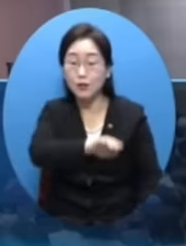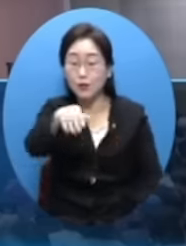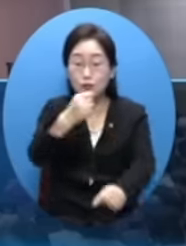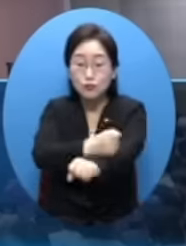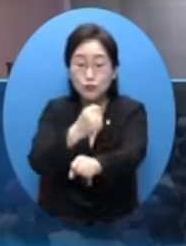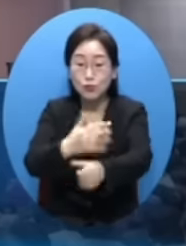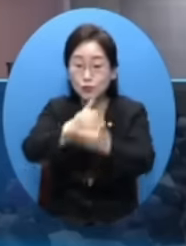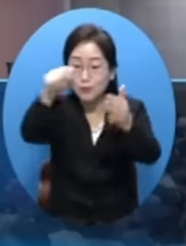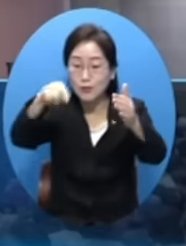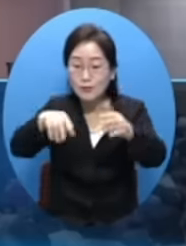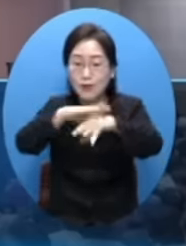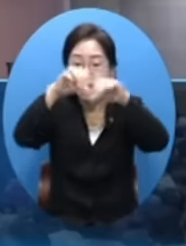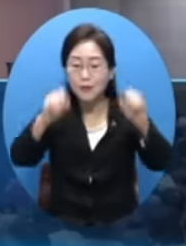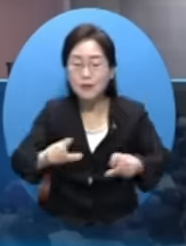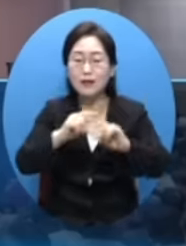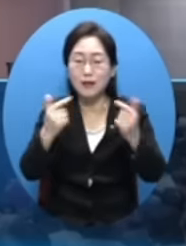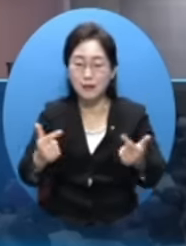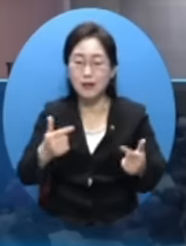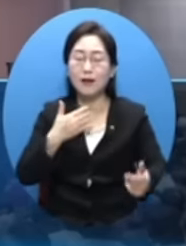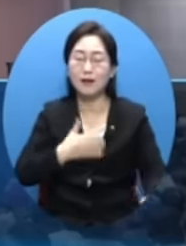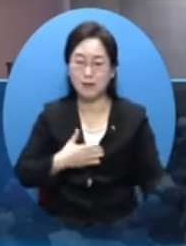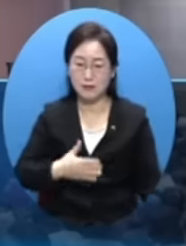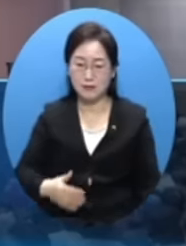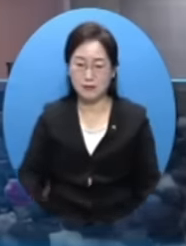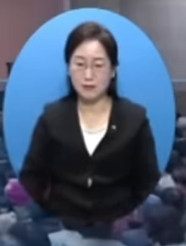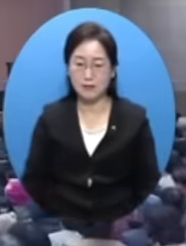안에서 헛되지 않은 줄을 알미라.